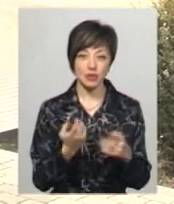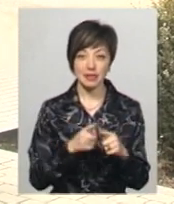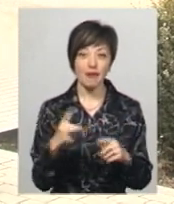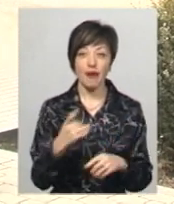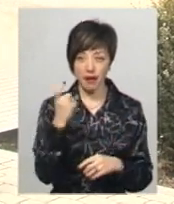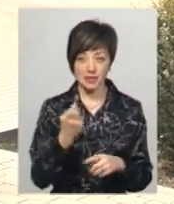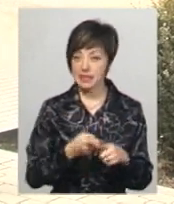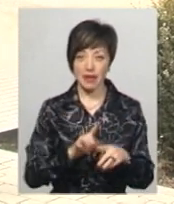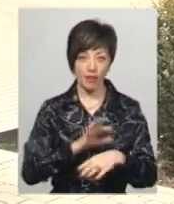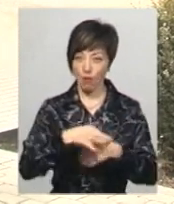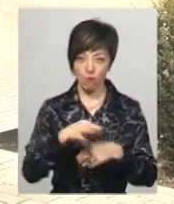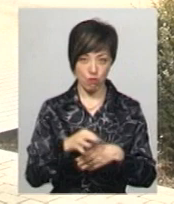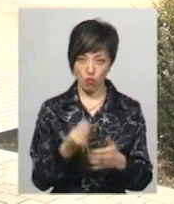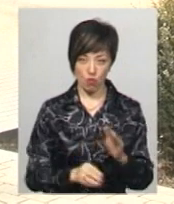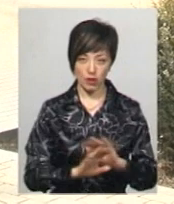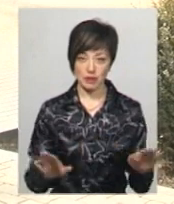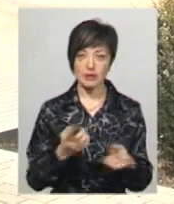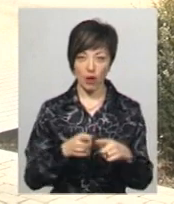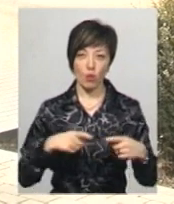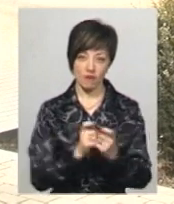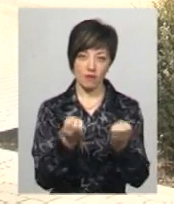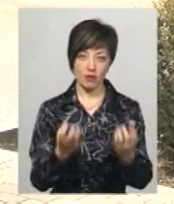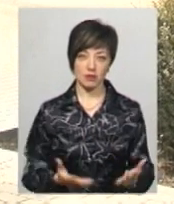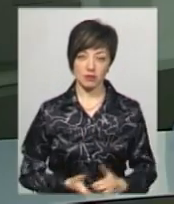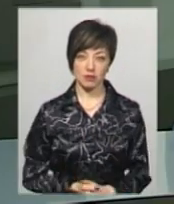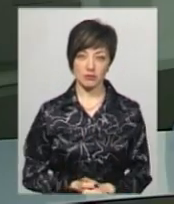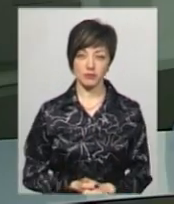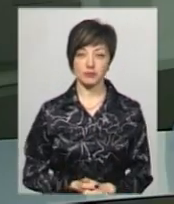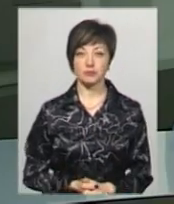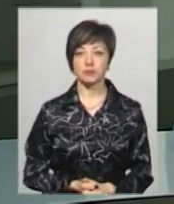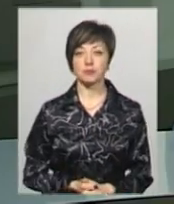відбувається разово, це не є булінг, це є конфлікт.